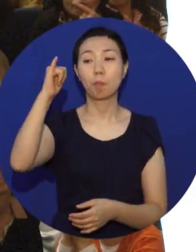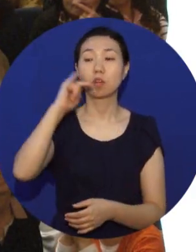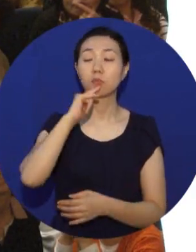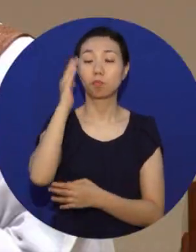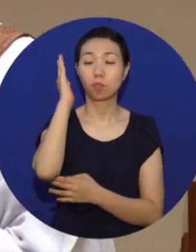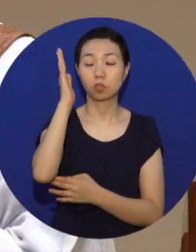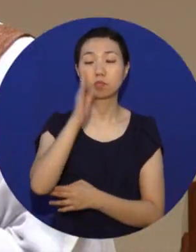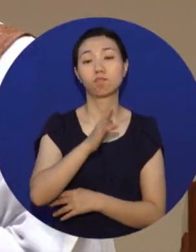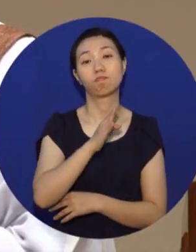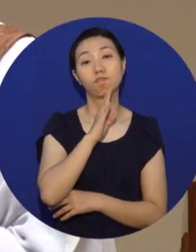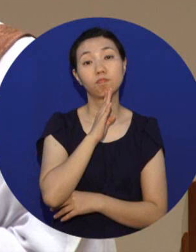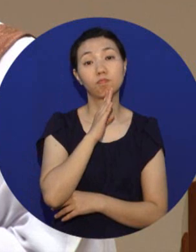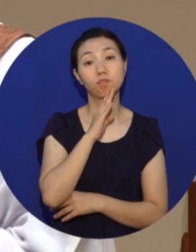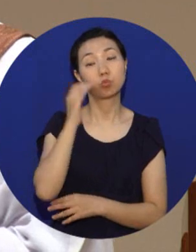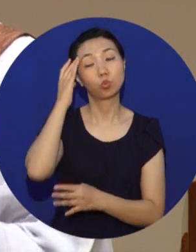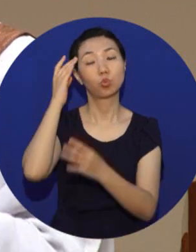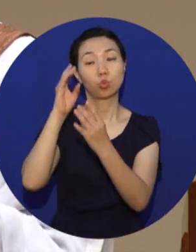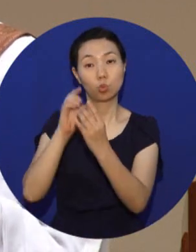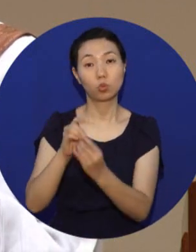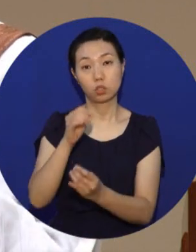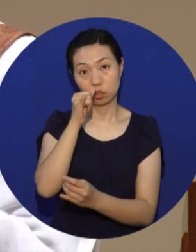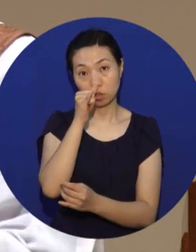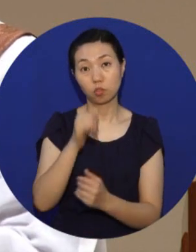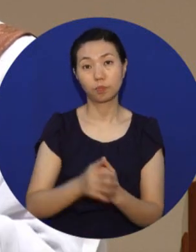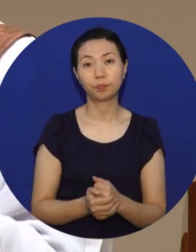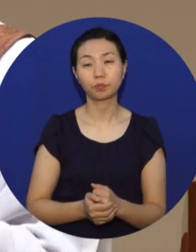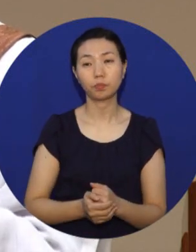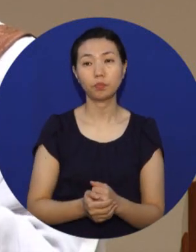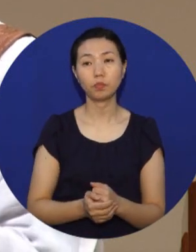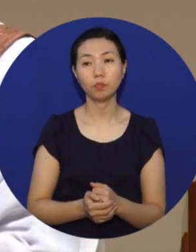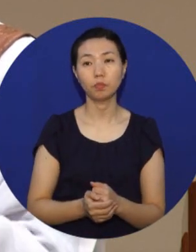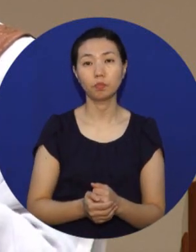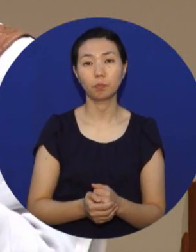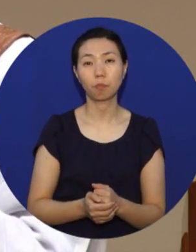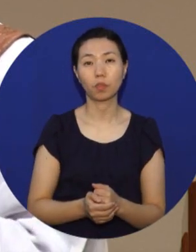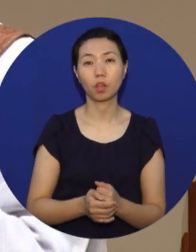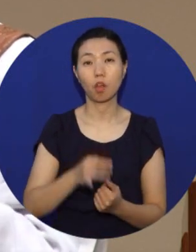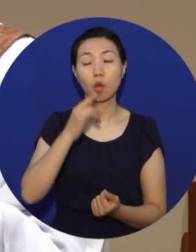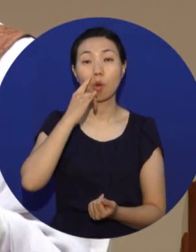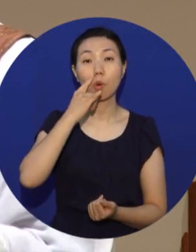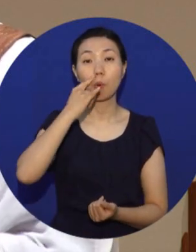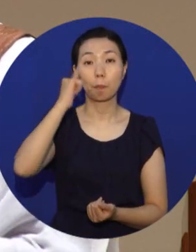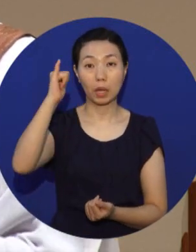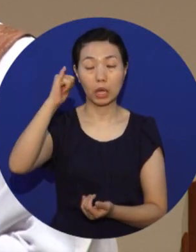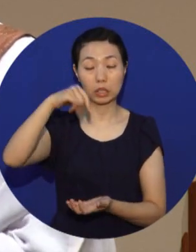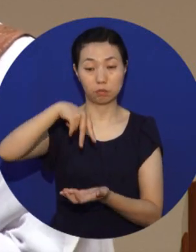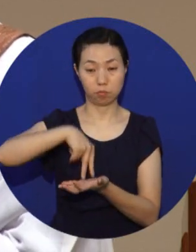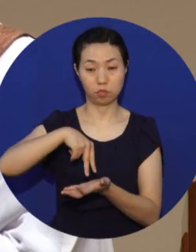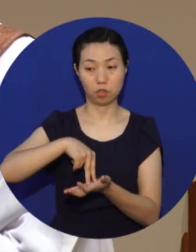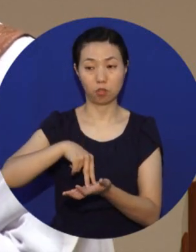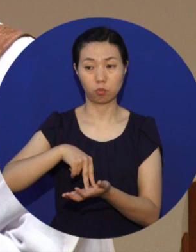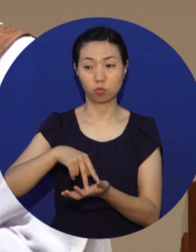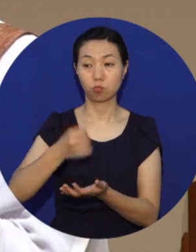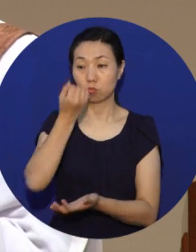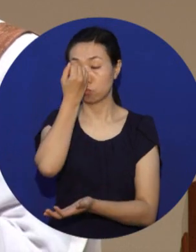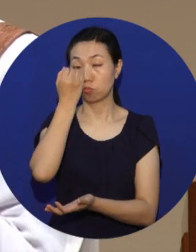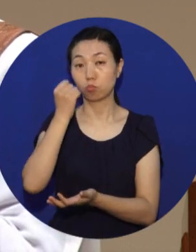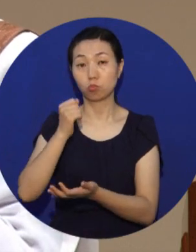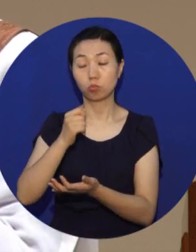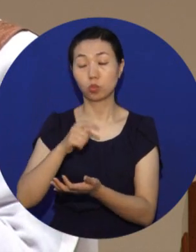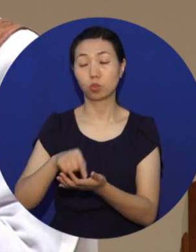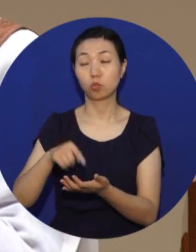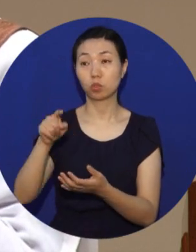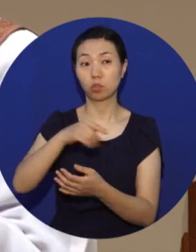느껴져. 그렇기 때문에 어머니가 어머니 얘기 합당하기 때문에 자기가 어머니를 설득하려면 안 돼. 어머니